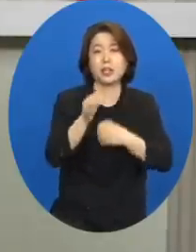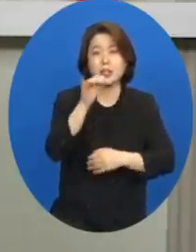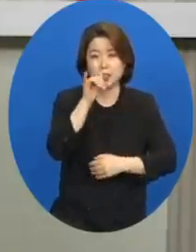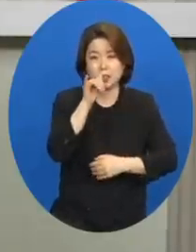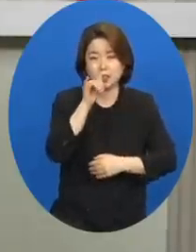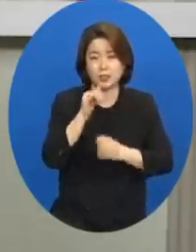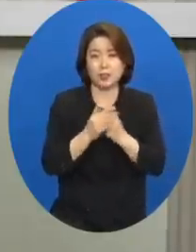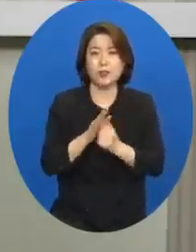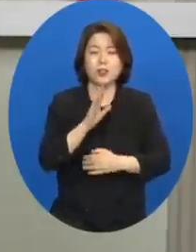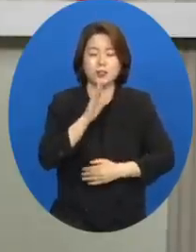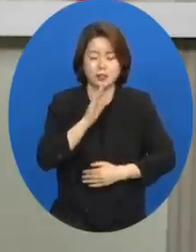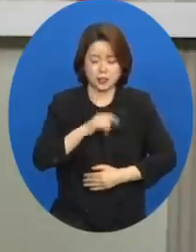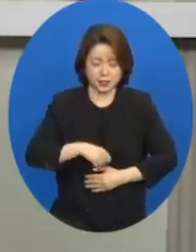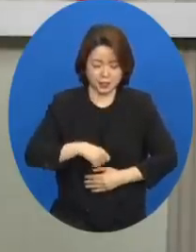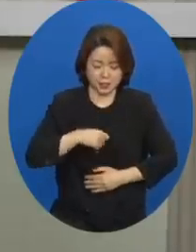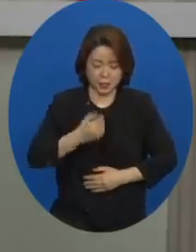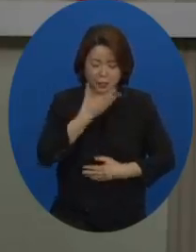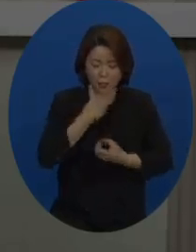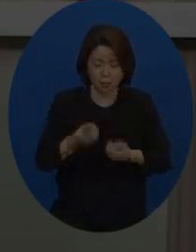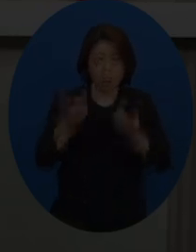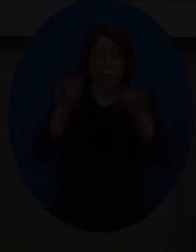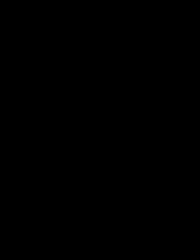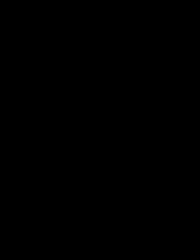진심으로 축복합니다